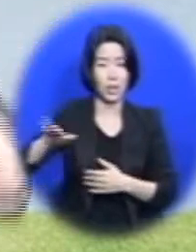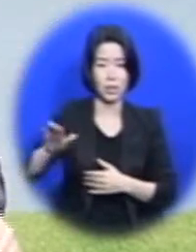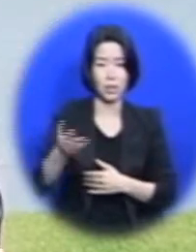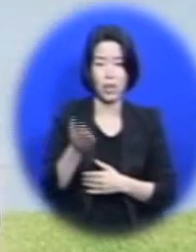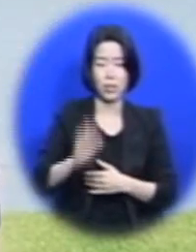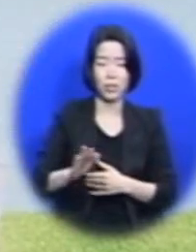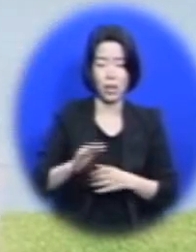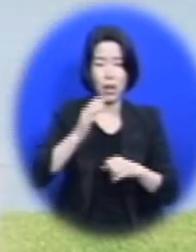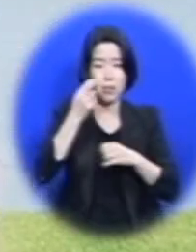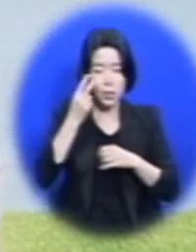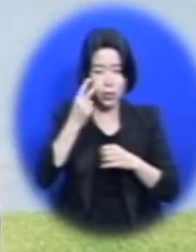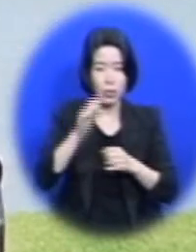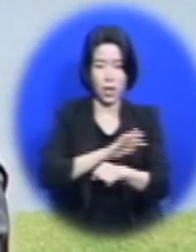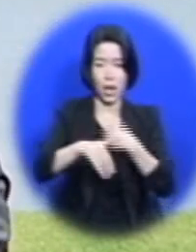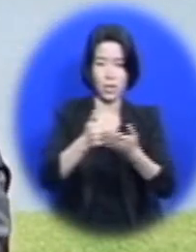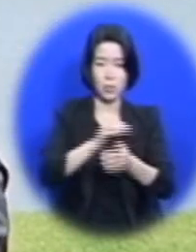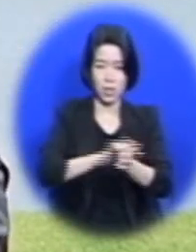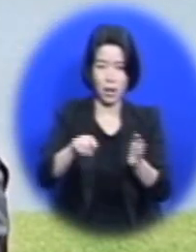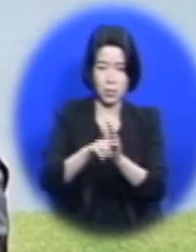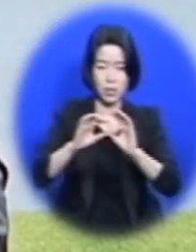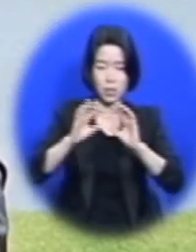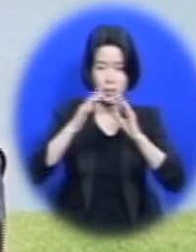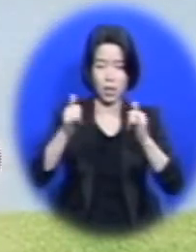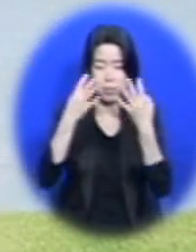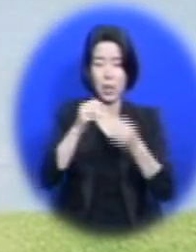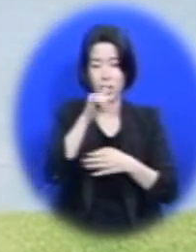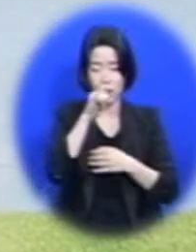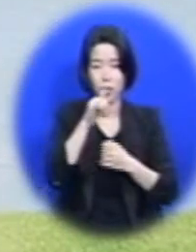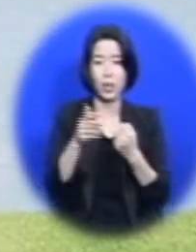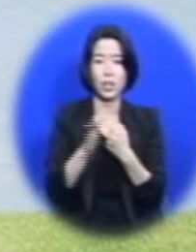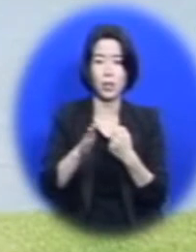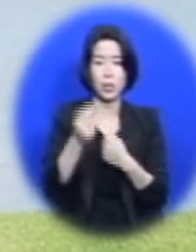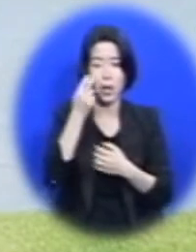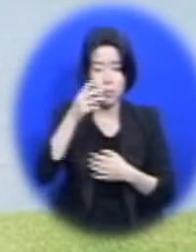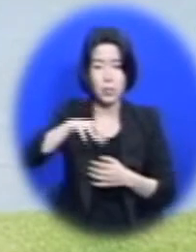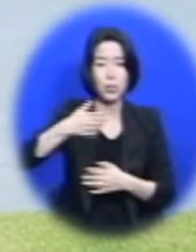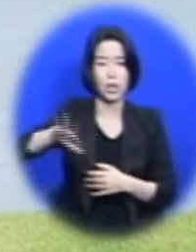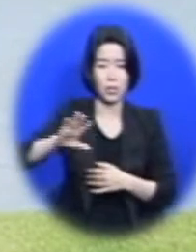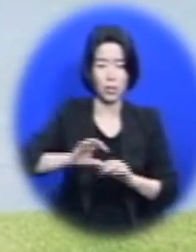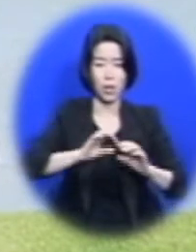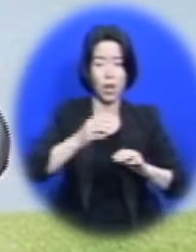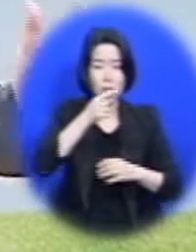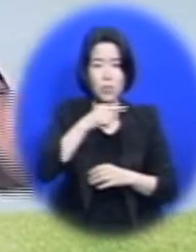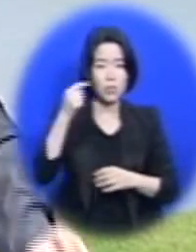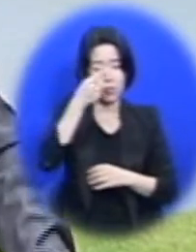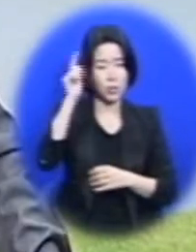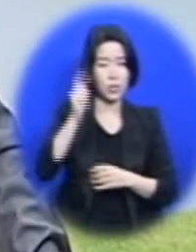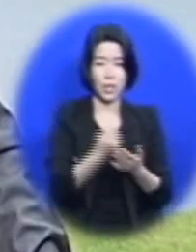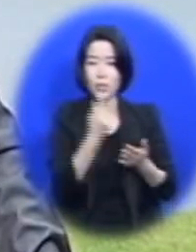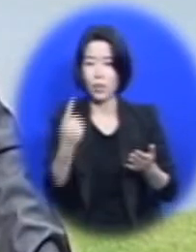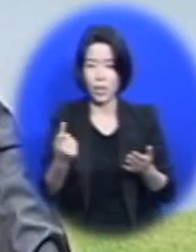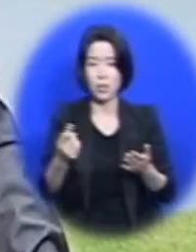백성들이 많다. 그래서 미국을 가본 거예요. 조국 러시아까지 떠나서 망명해서 미국을